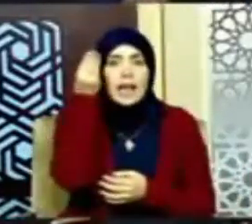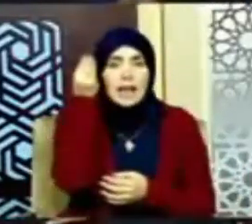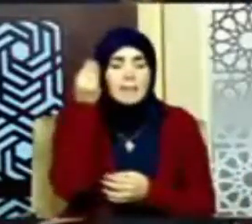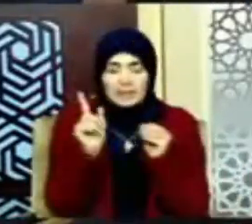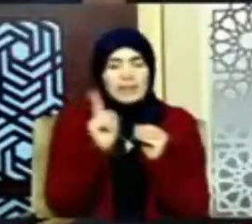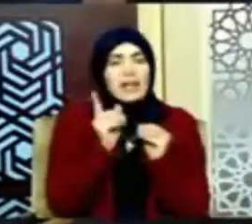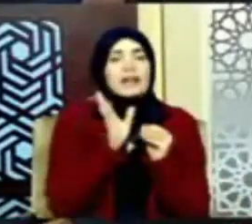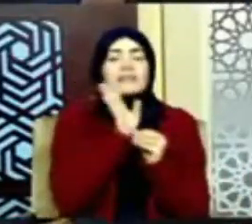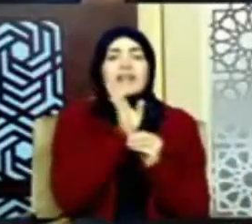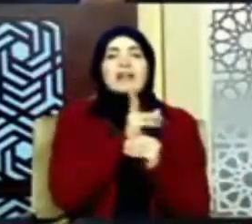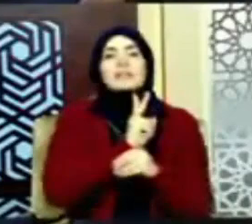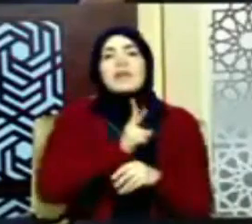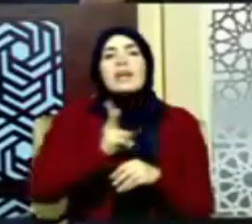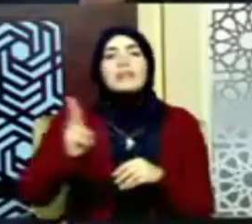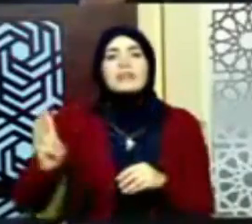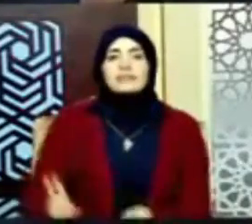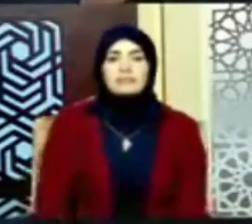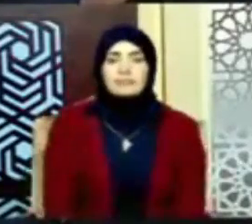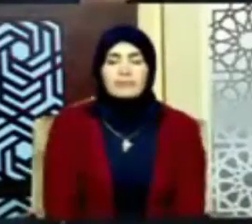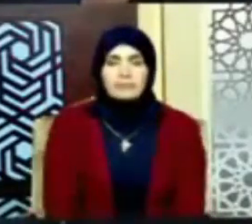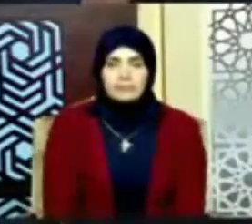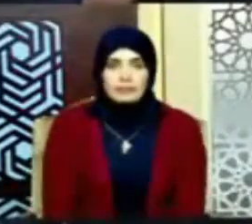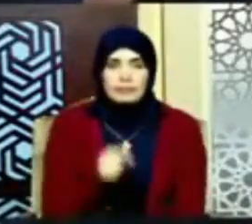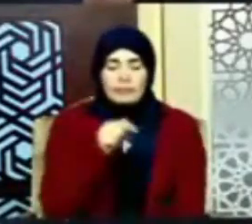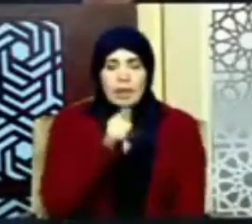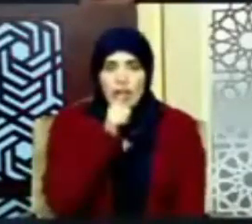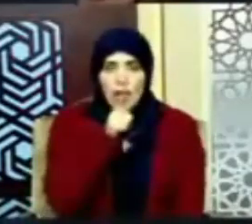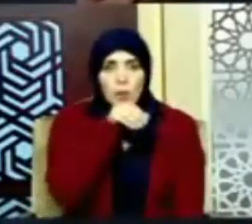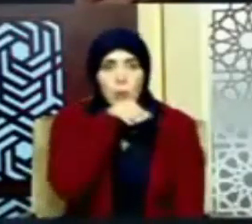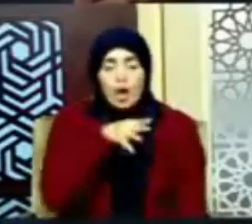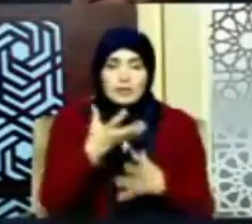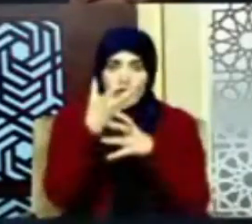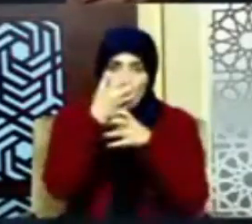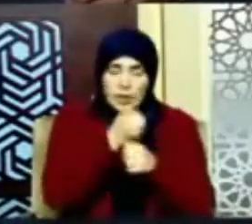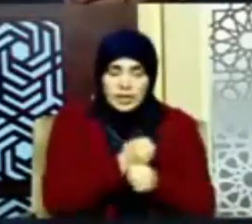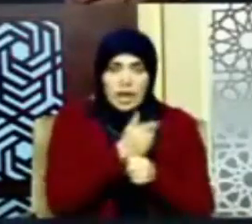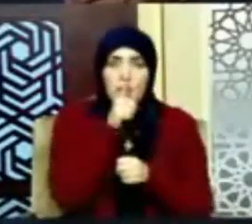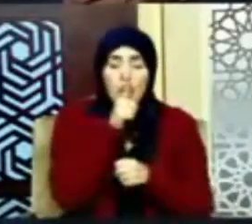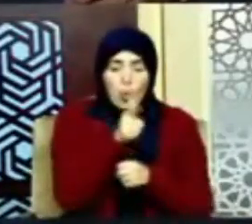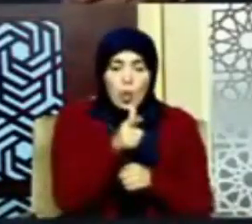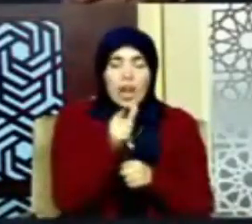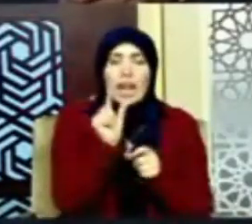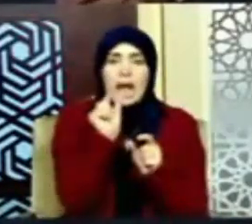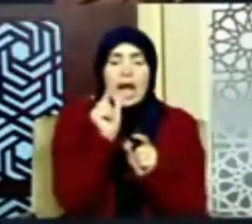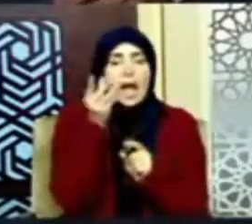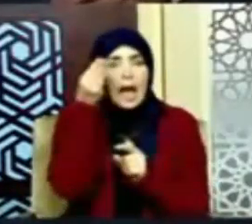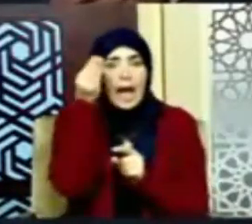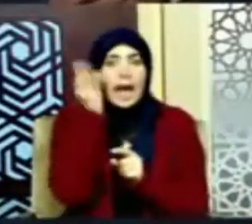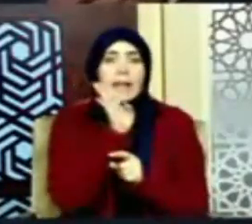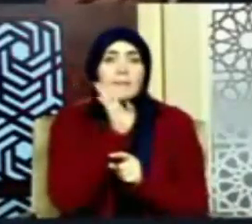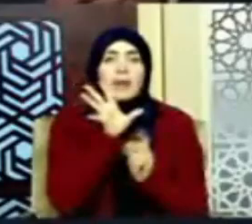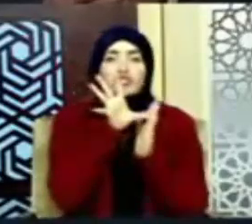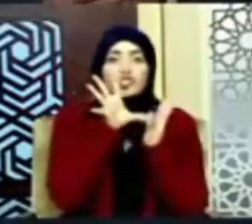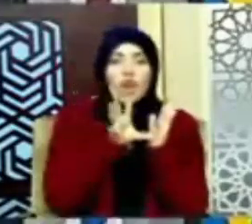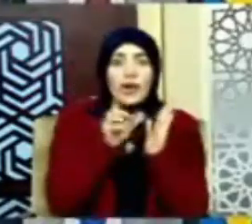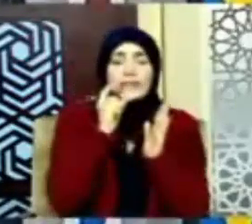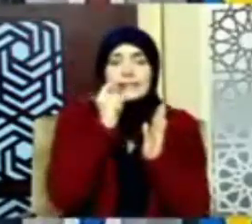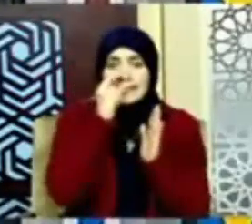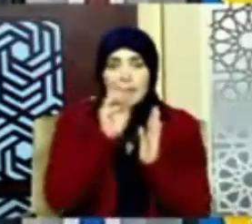عليه وسلم لا ينطق عن الهوى، لو أراد أن يقول علما شرعيا لقال علما، أي علم ينفع